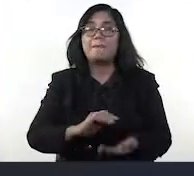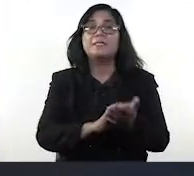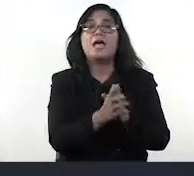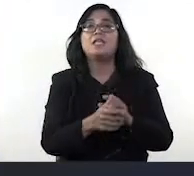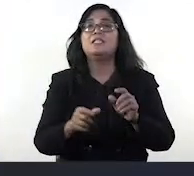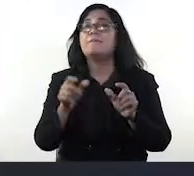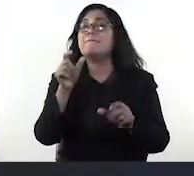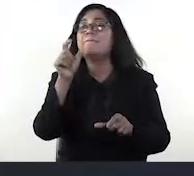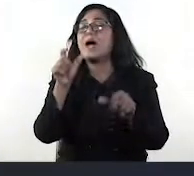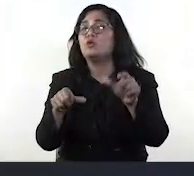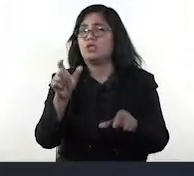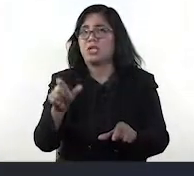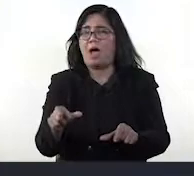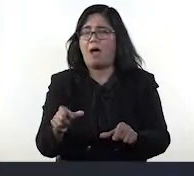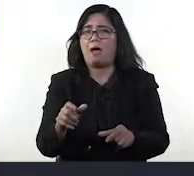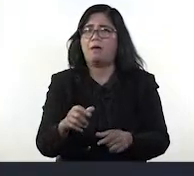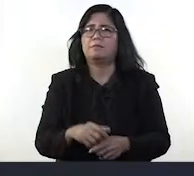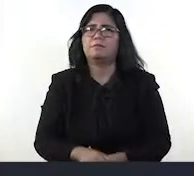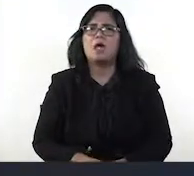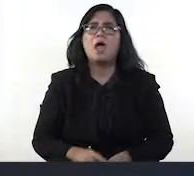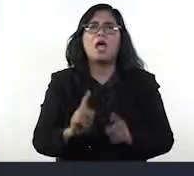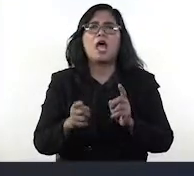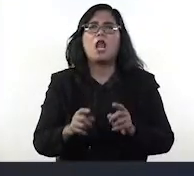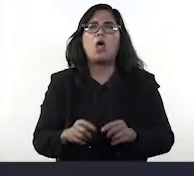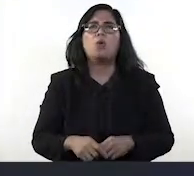Ya udah kalau manusia jadi Tuhan itu chahat